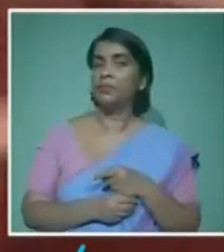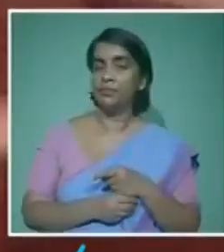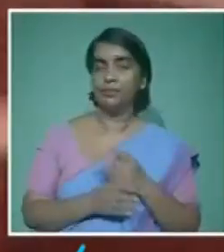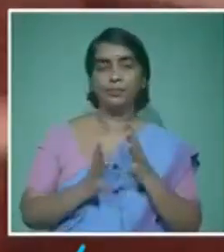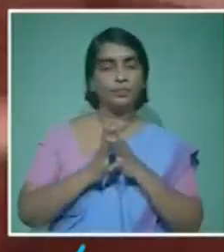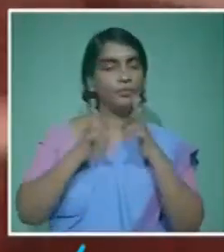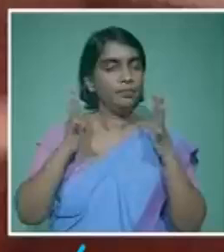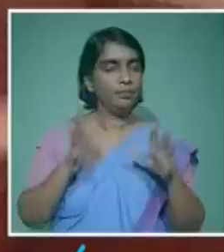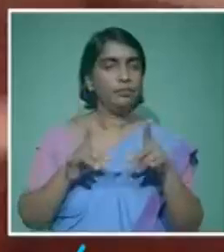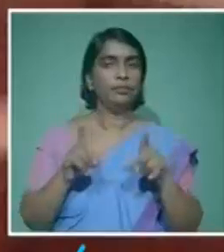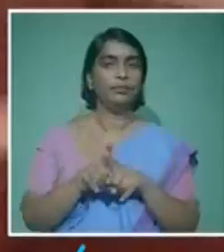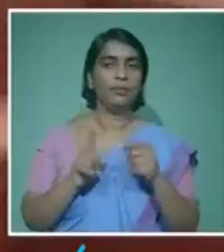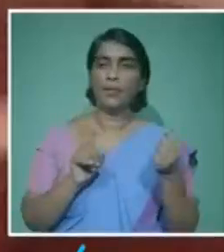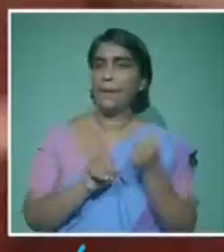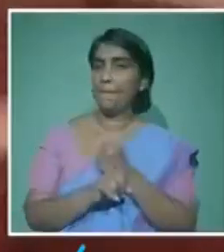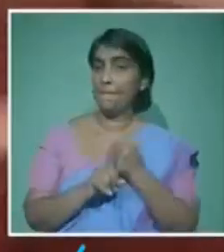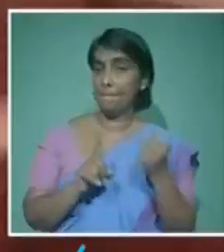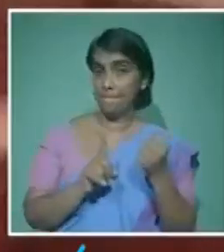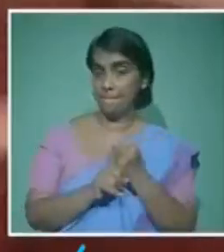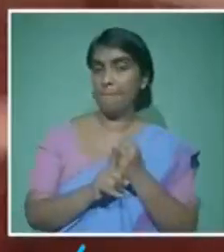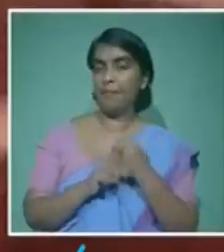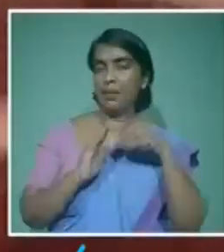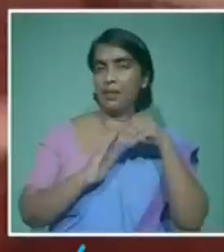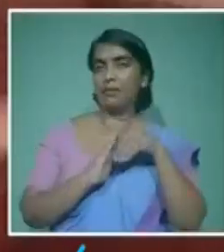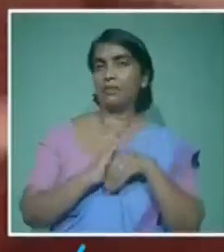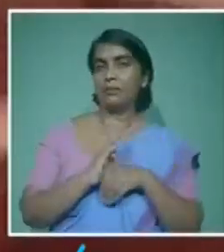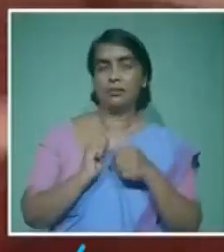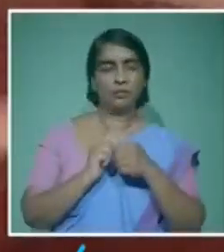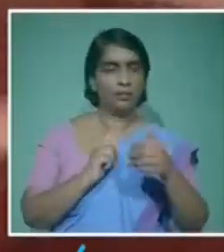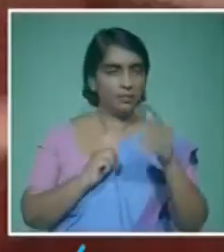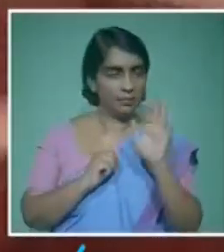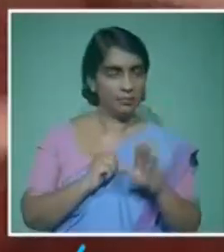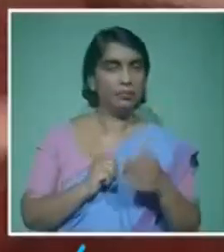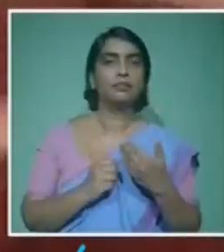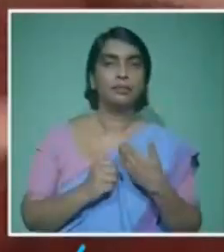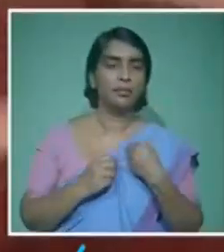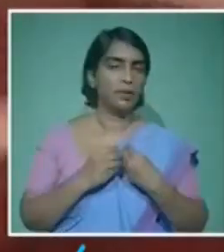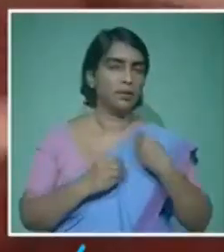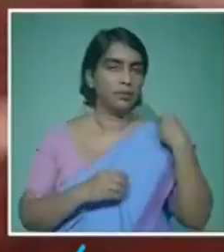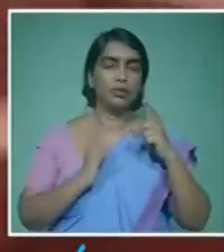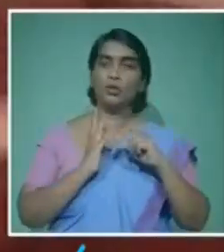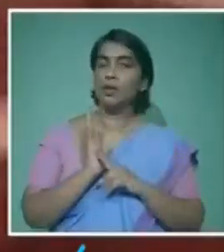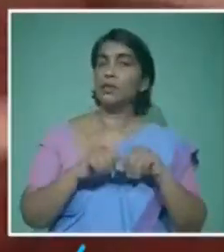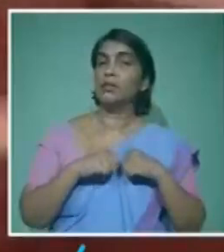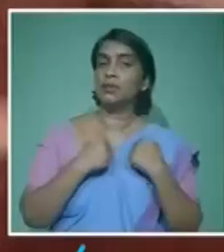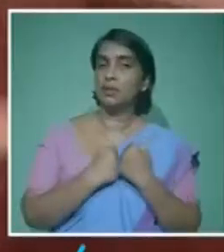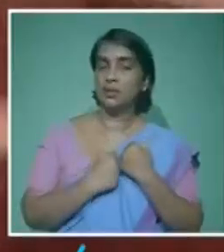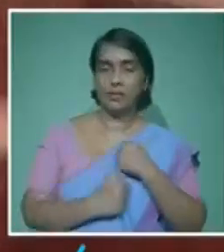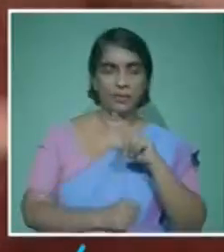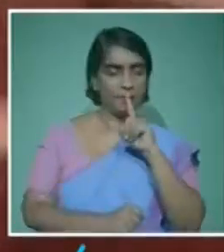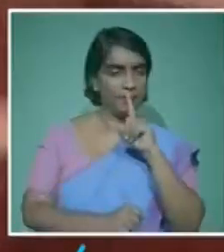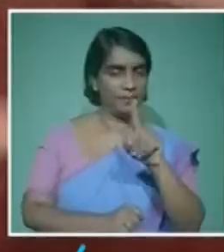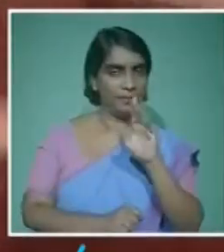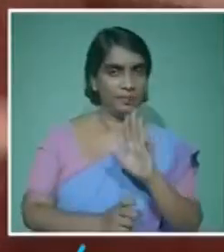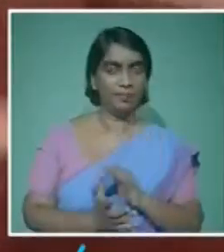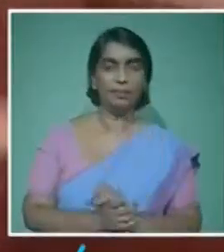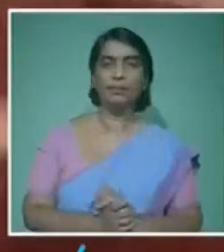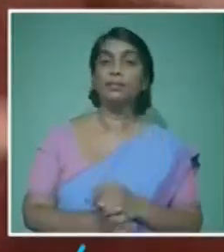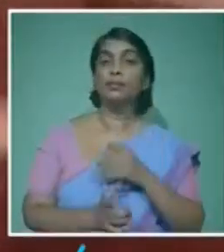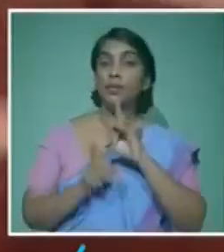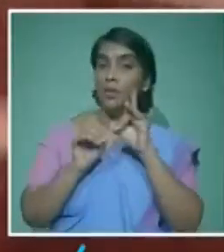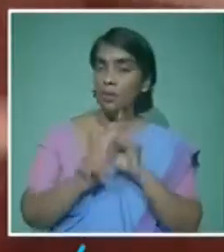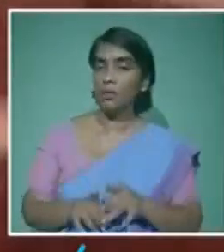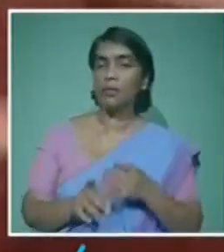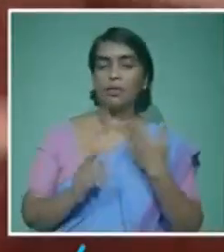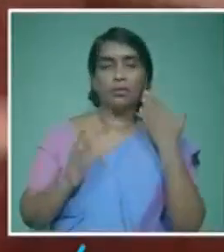என்பதை அண்மையில் ஐக்கிய நாடுகள் சபையின் ஆய்வுகள் கூறுகின்றன. இத்தகையதொரு நிலையில் ஆழ்கடல் நோக்கிய கடற்தொழிலை